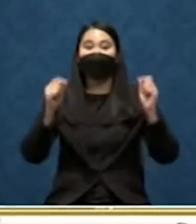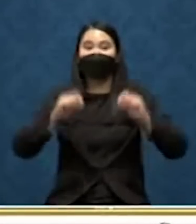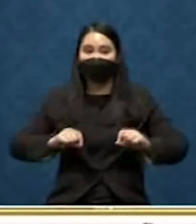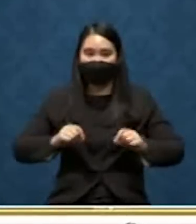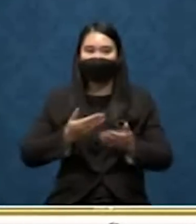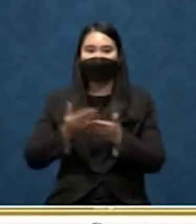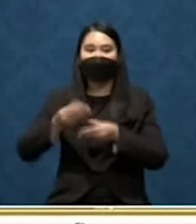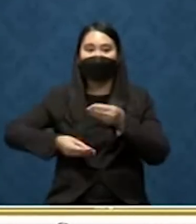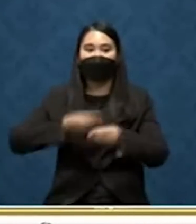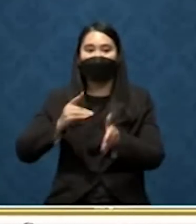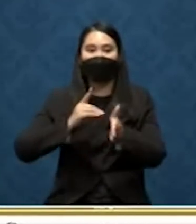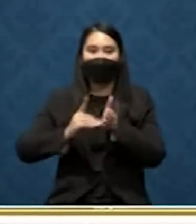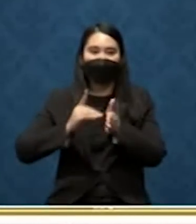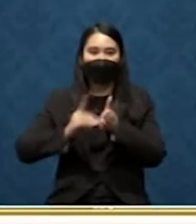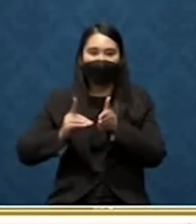ขายคอนโดก็